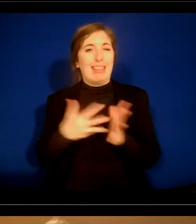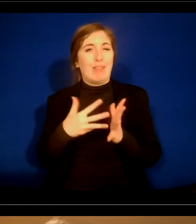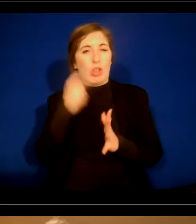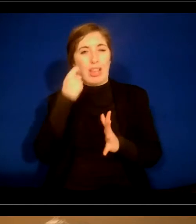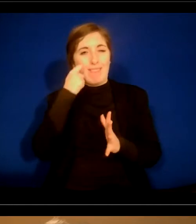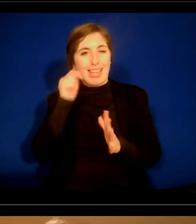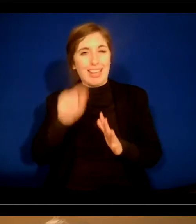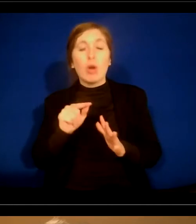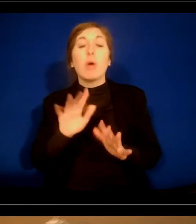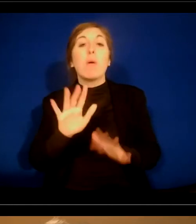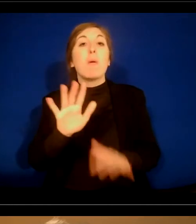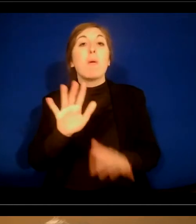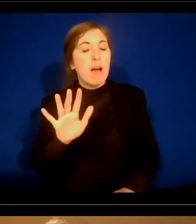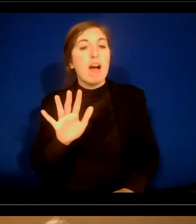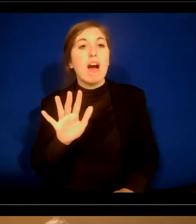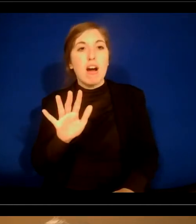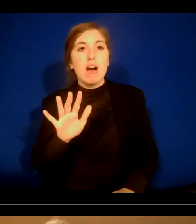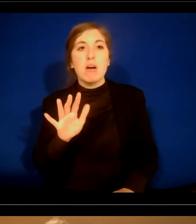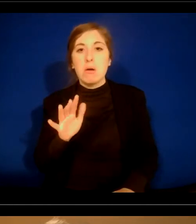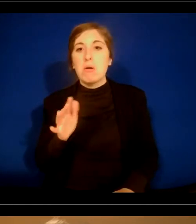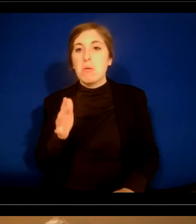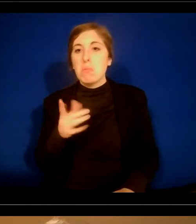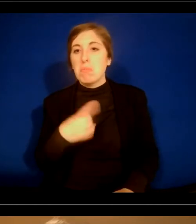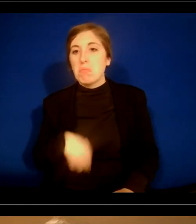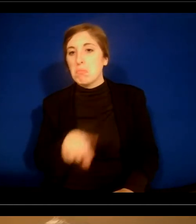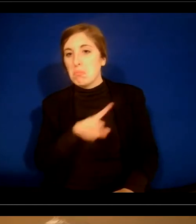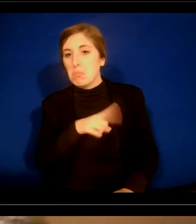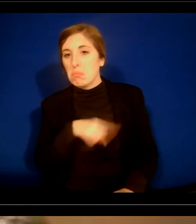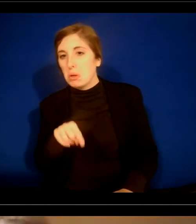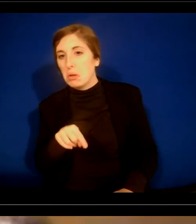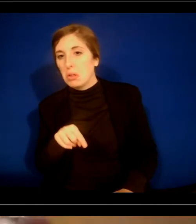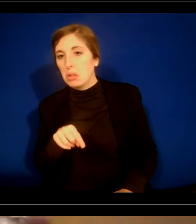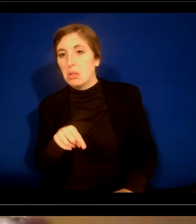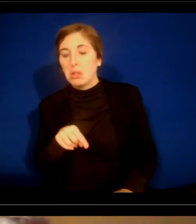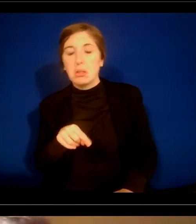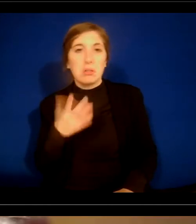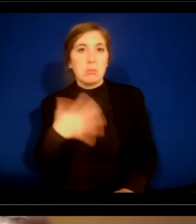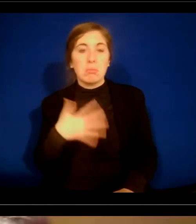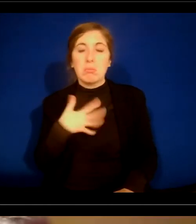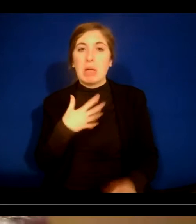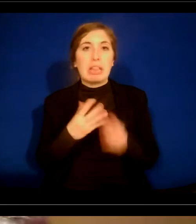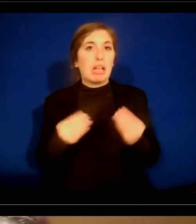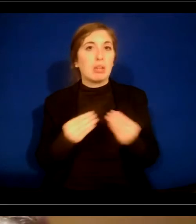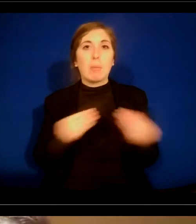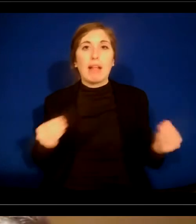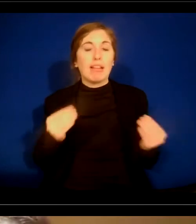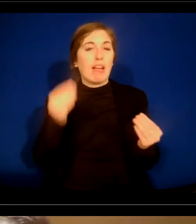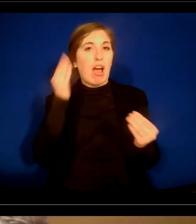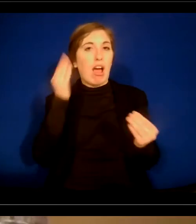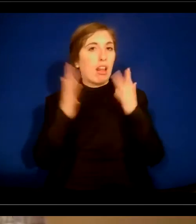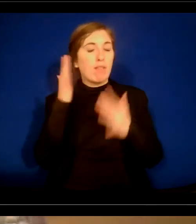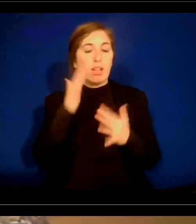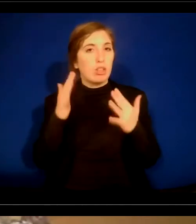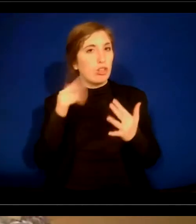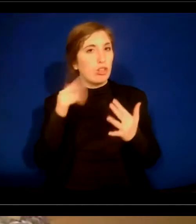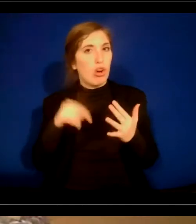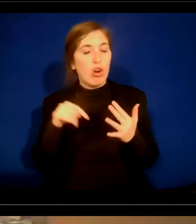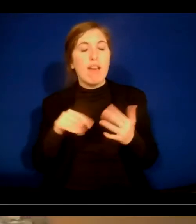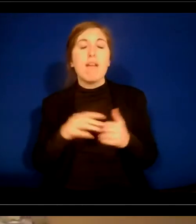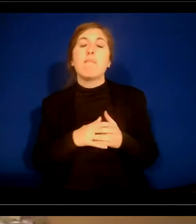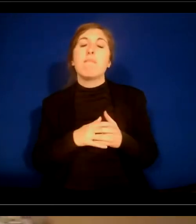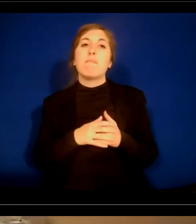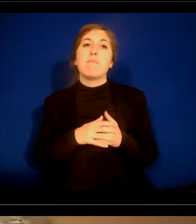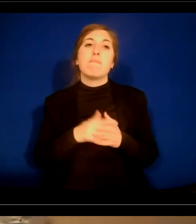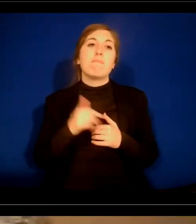intanto abbiamo sicuramente tanto materiale sul quale cominciare a riflettere, e io a